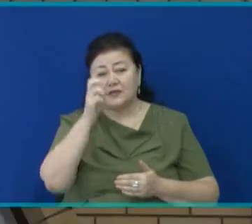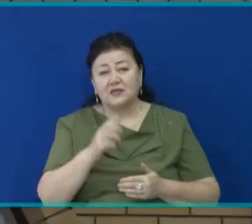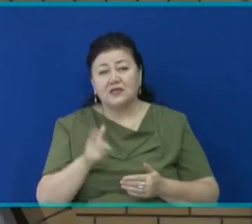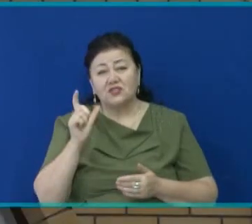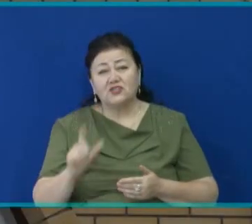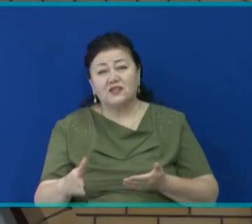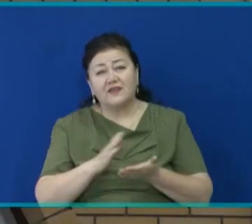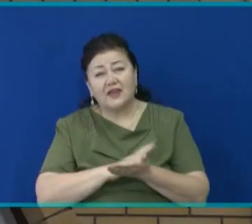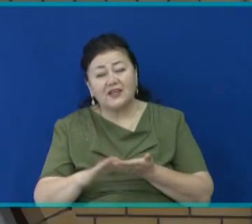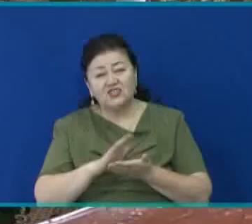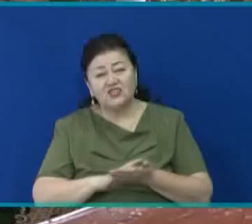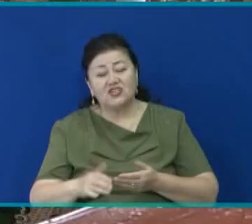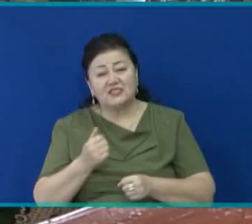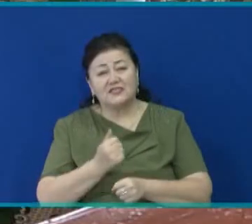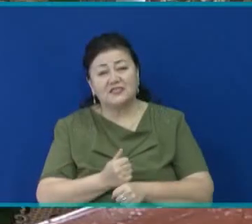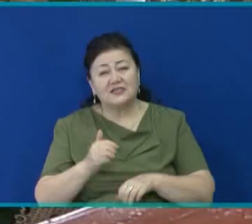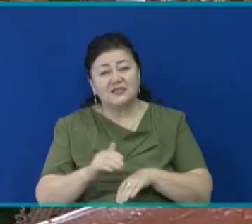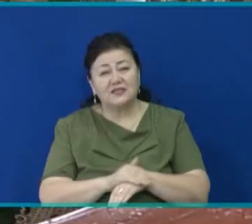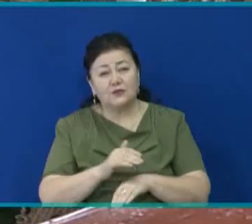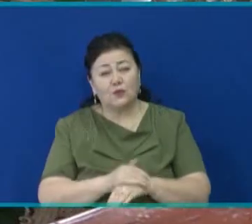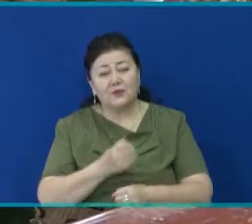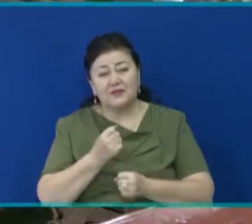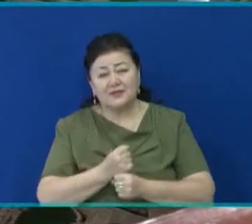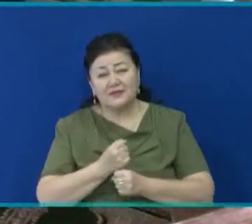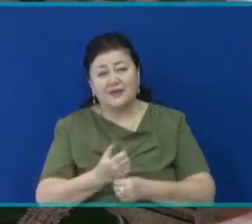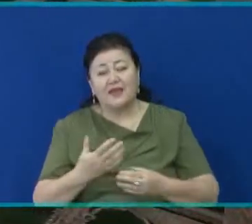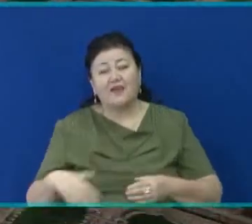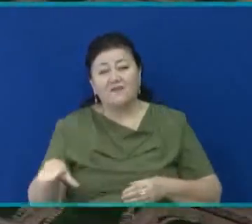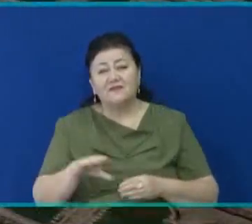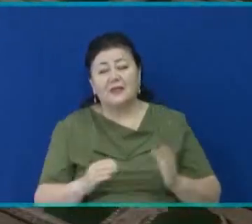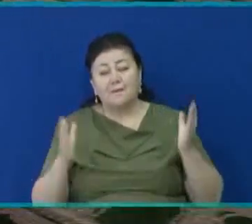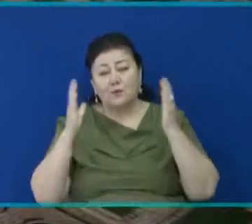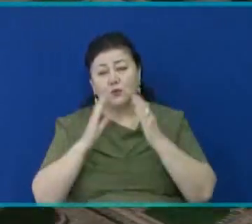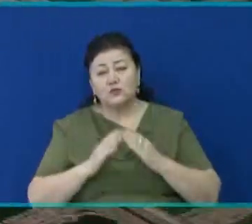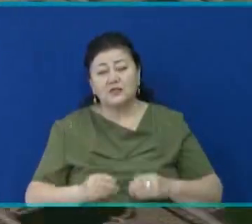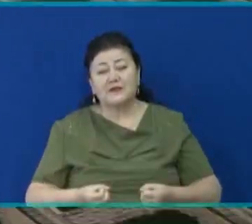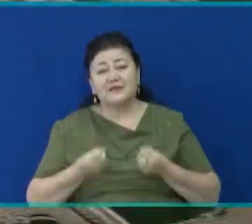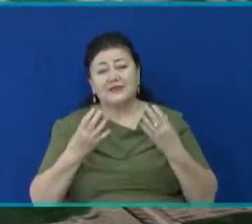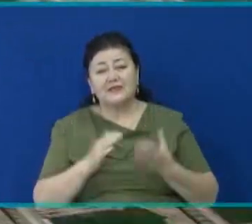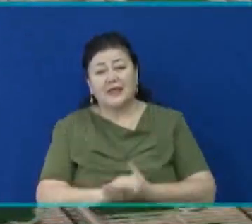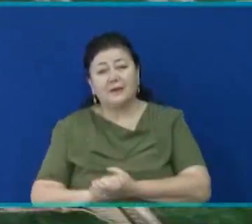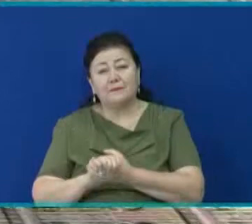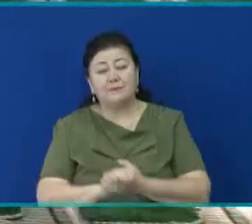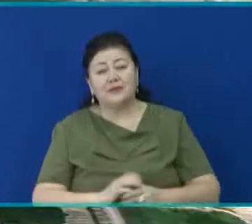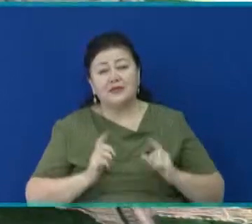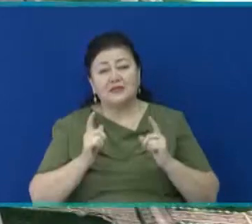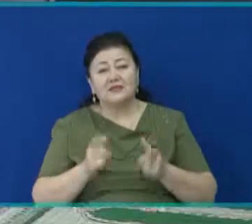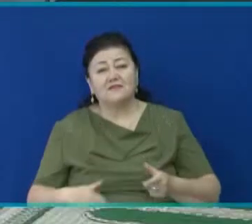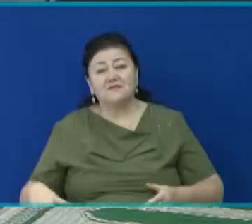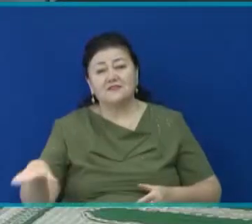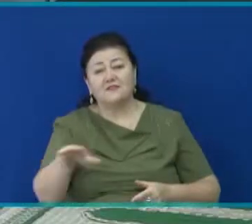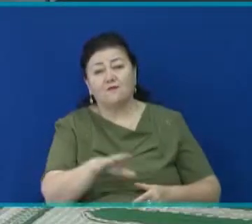делая добрые дела, тем самым приближаясь к Аллаху. В целом все мусульманские праздники ориентированы на мире и согласии всего